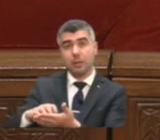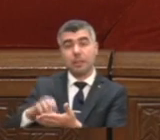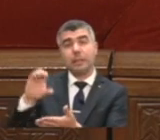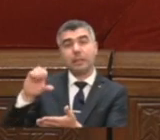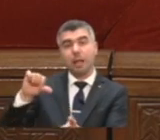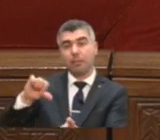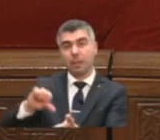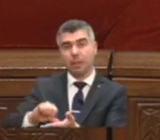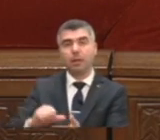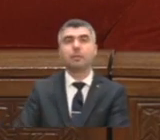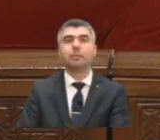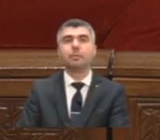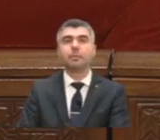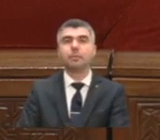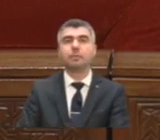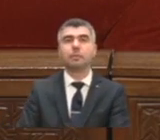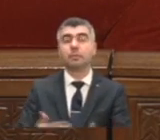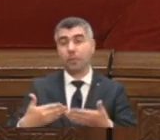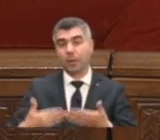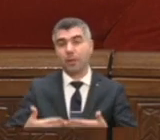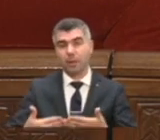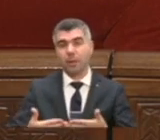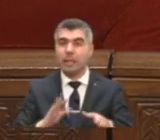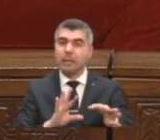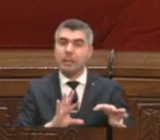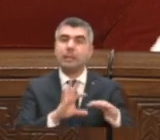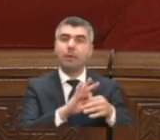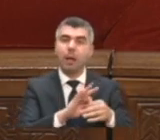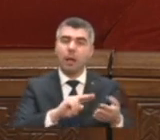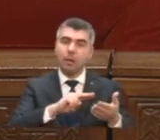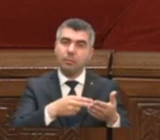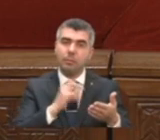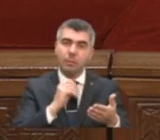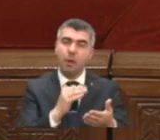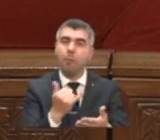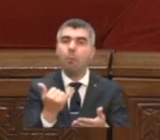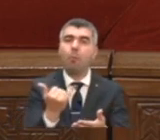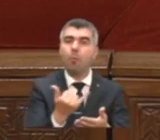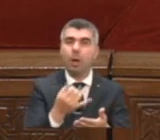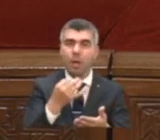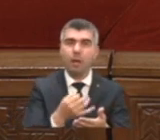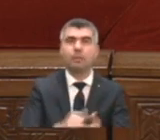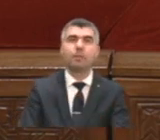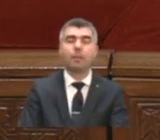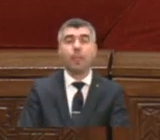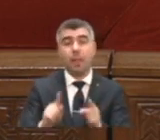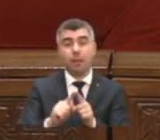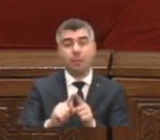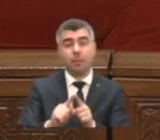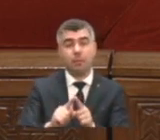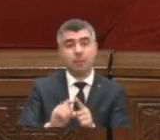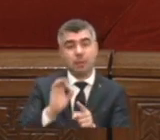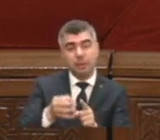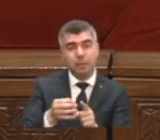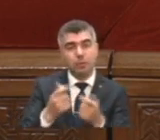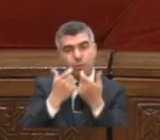سيدي مومن، لحد الساعة كانوا اتفاقيات، كانوا مبالغ مهمة مبرمجة، ولكن التنفيذ غير